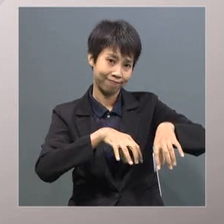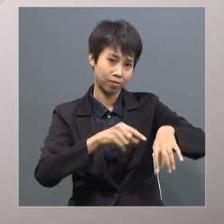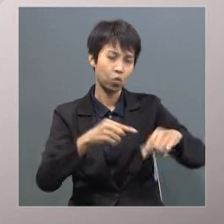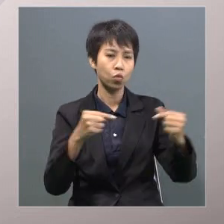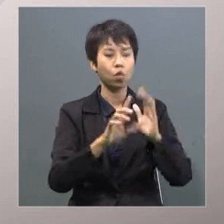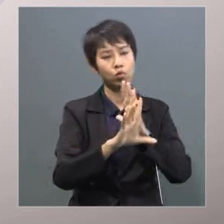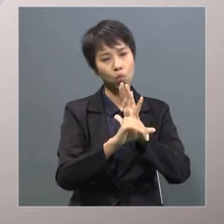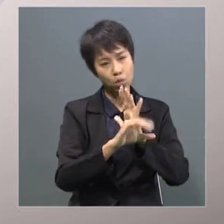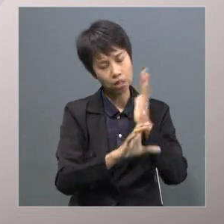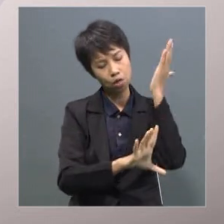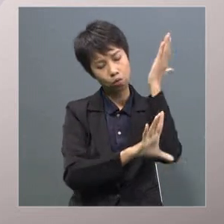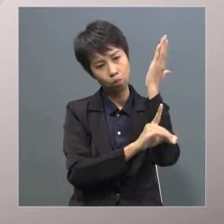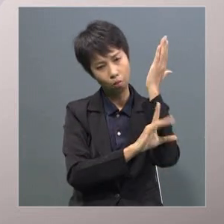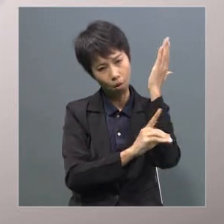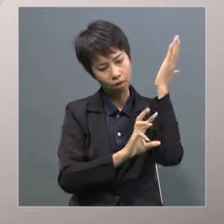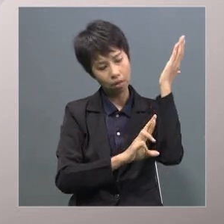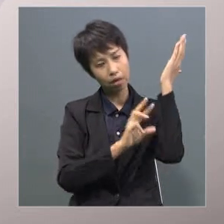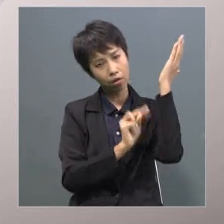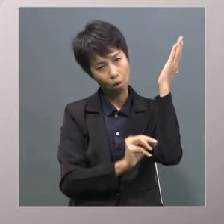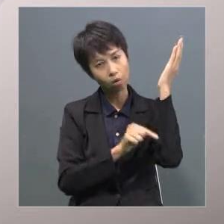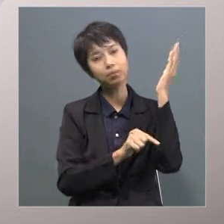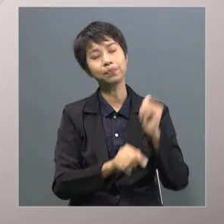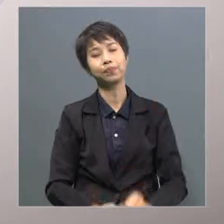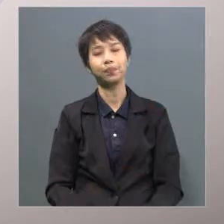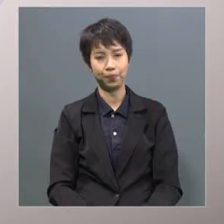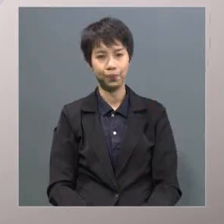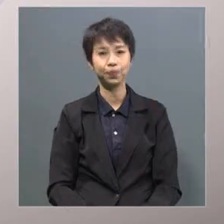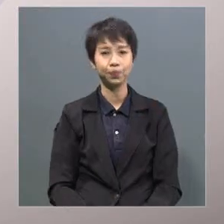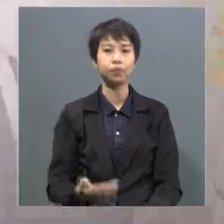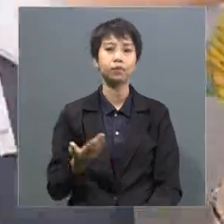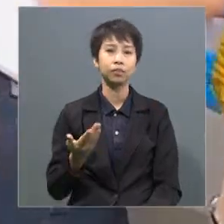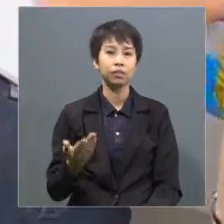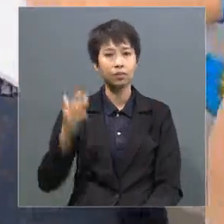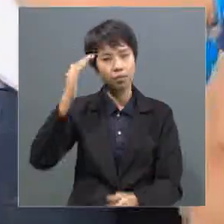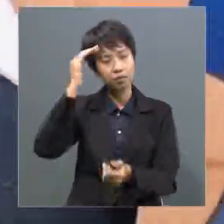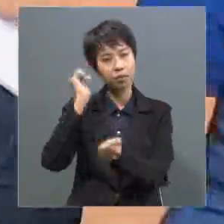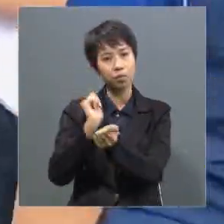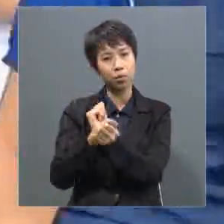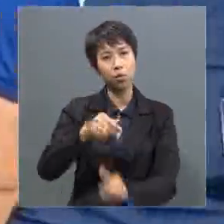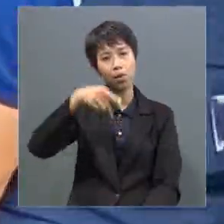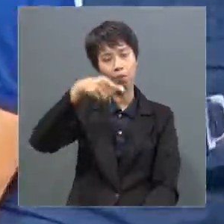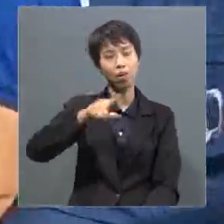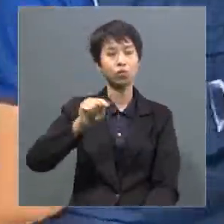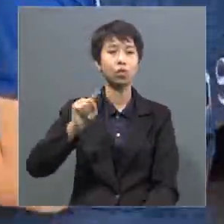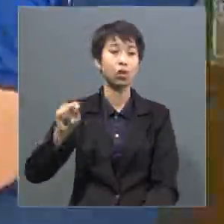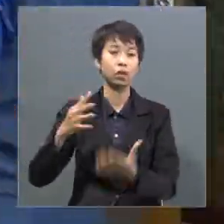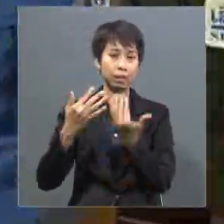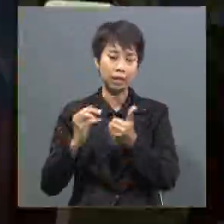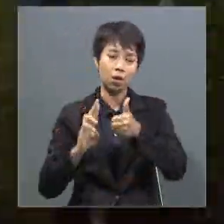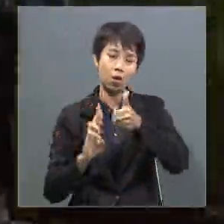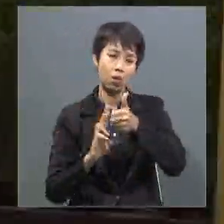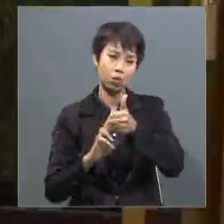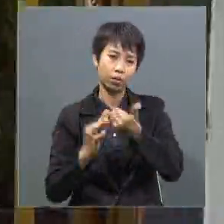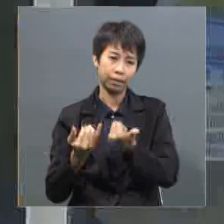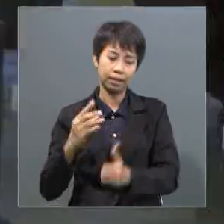บุรีชุมพรรวมถึงที่ระนองด้วยค่ะโดยพันตำรวจตรียุทธนาแพรดำนะคะรองอธิบดีกรมสอบสวนคดี